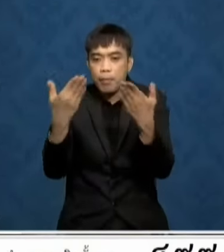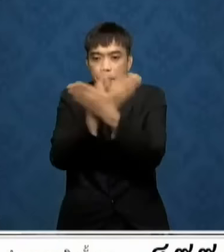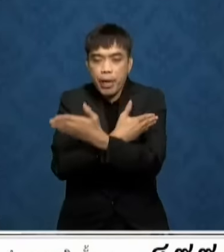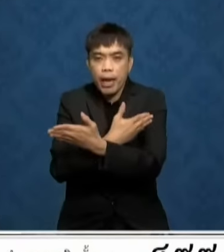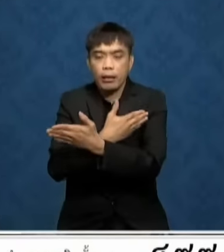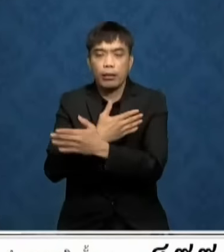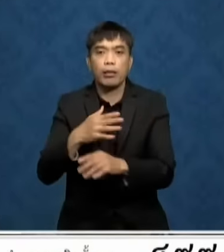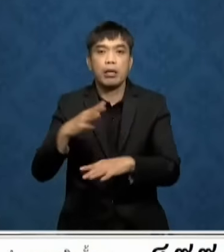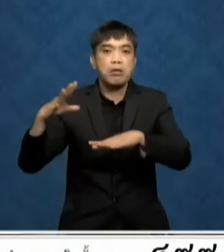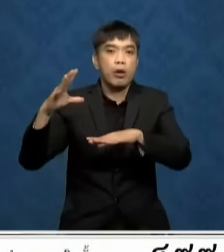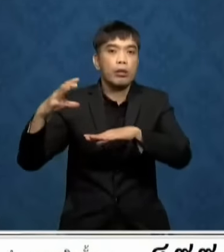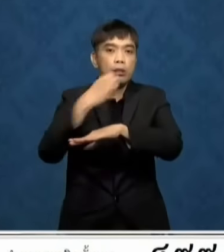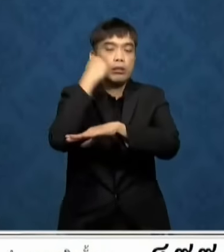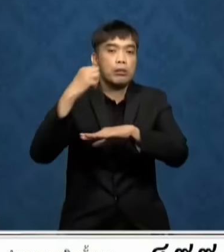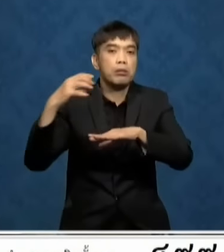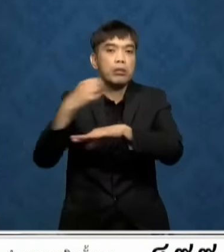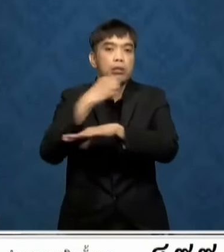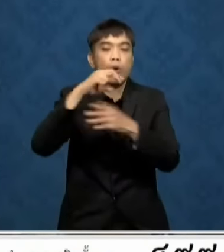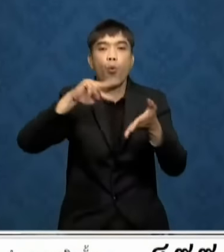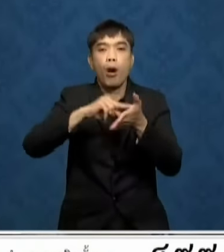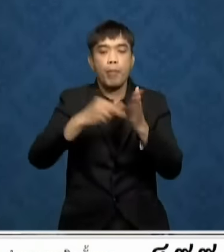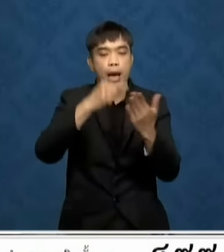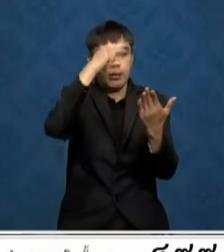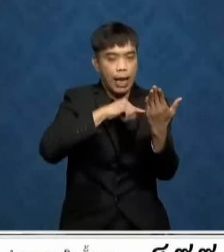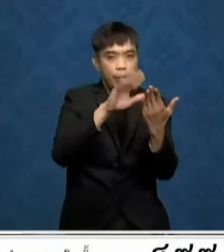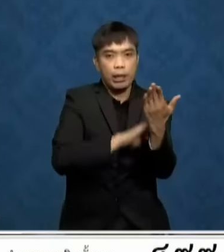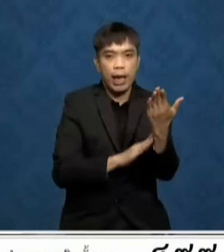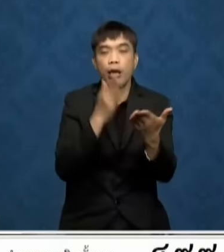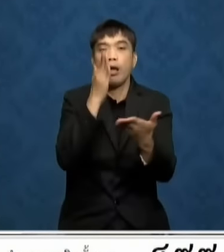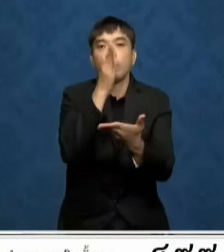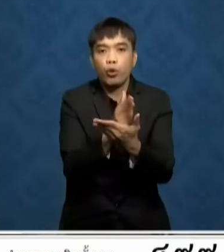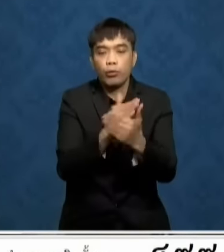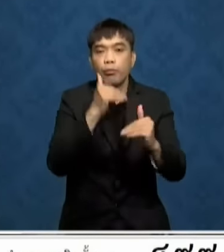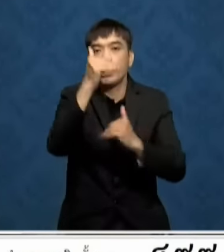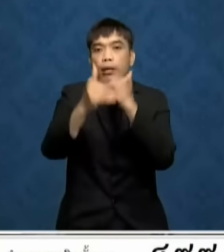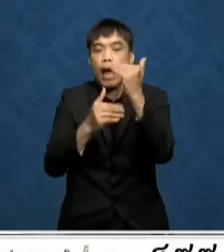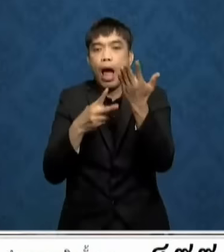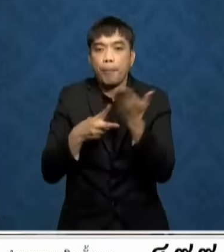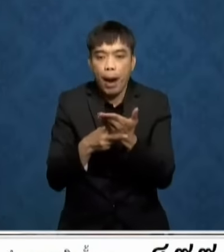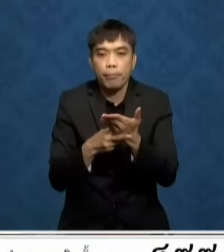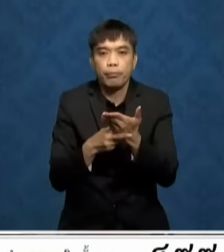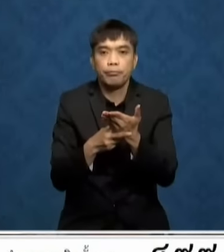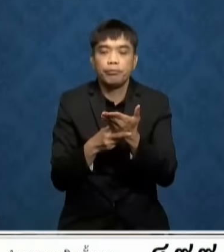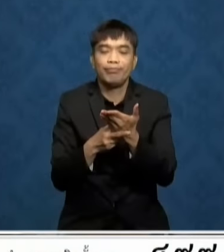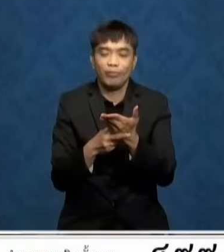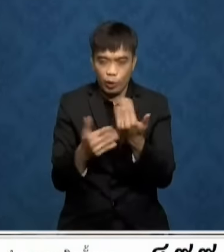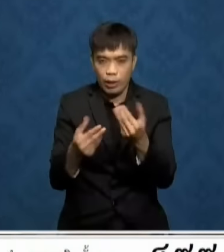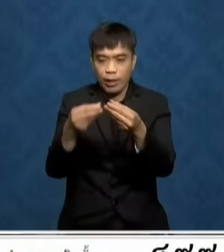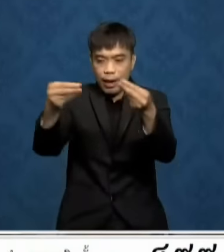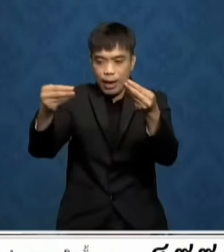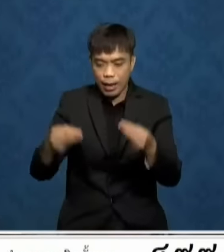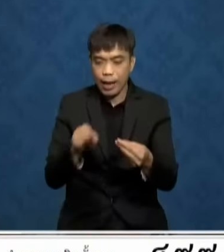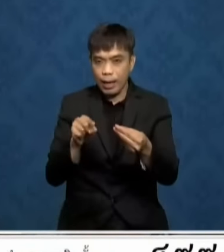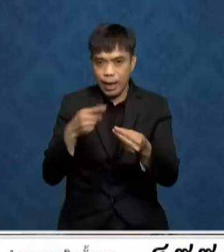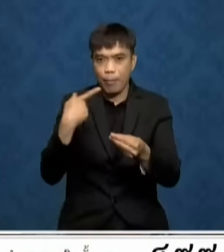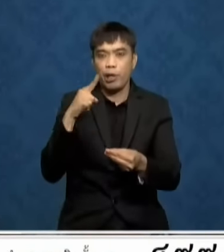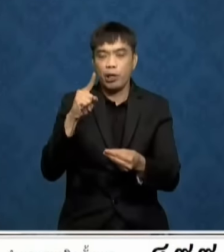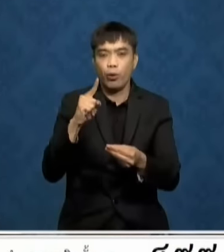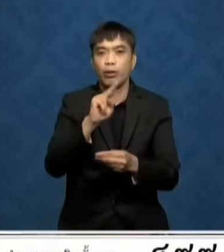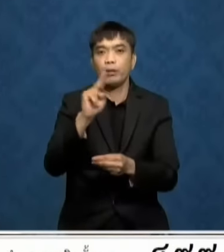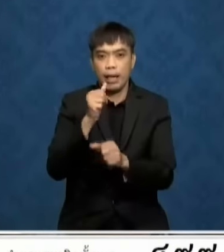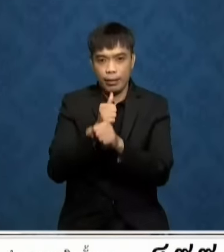มันเท่ากับการหยุดการพัฒนาของประเทศไทยผมหวังว่ารายงานฉบับนี้จะเป็นประโยชน์แล้วก็ถูกนำไปใช้นะครับขอบคุณครับ